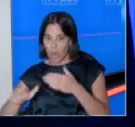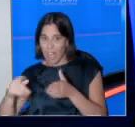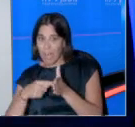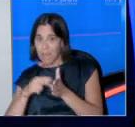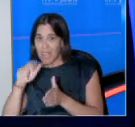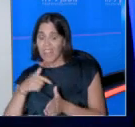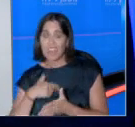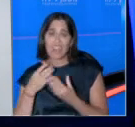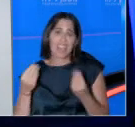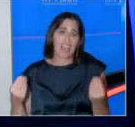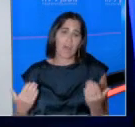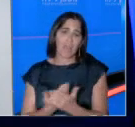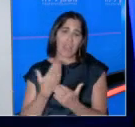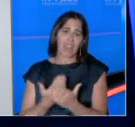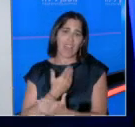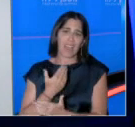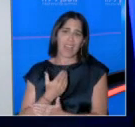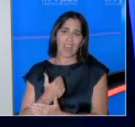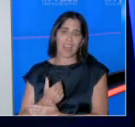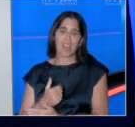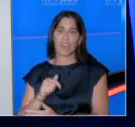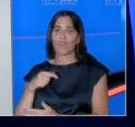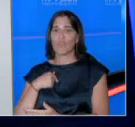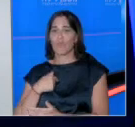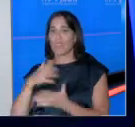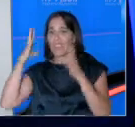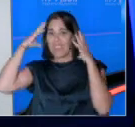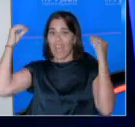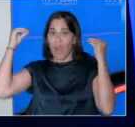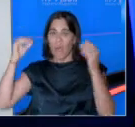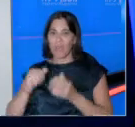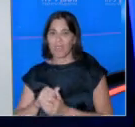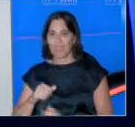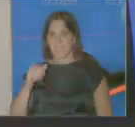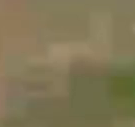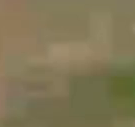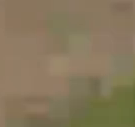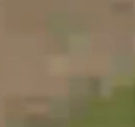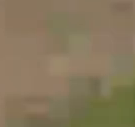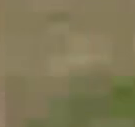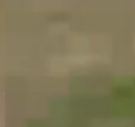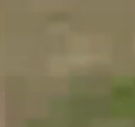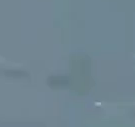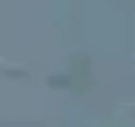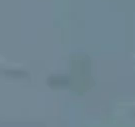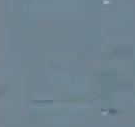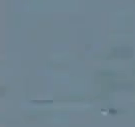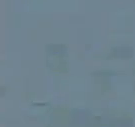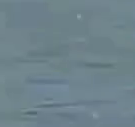יש לי כאלה חדשות בנושא האסי, השערות יסמרו לכם. של הכיפור. מאוד מסכים.